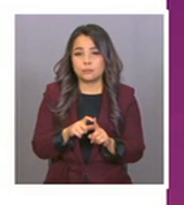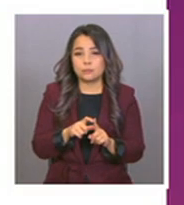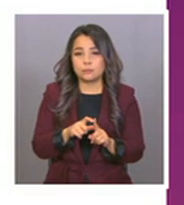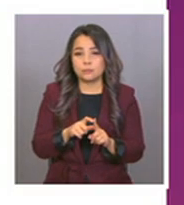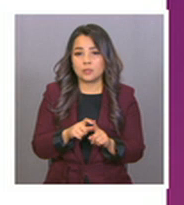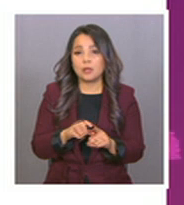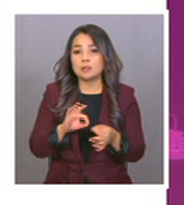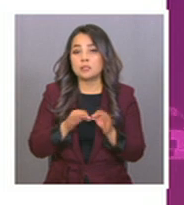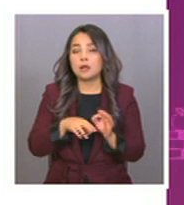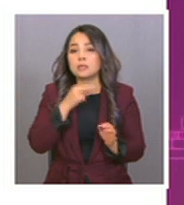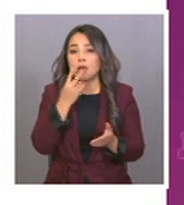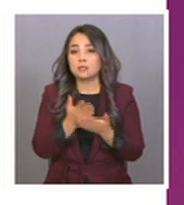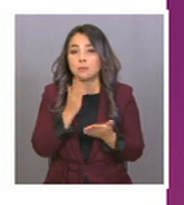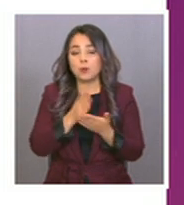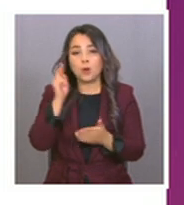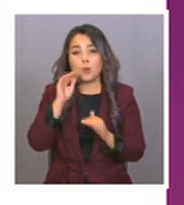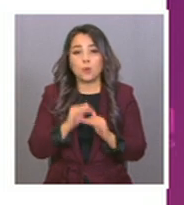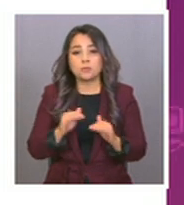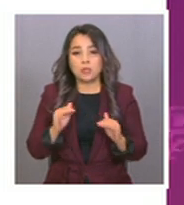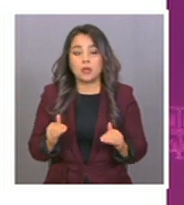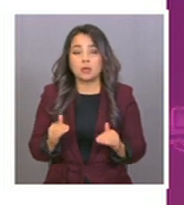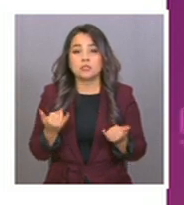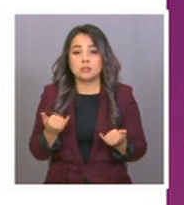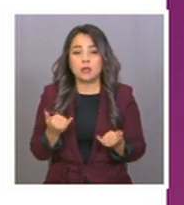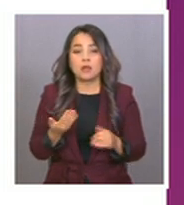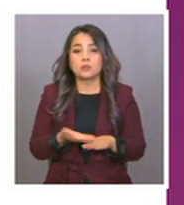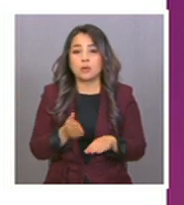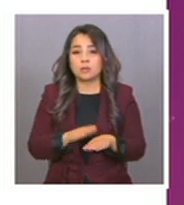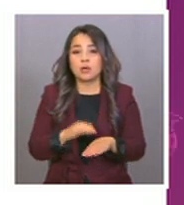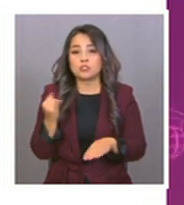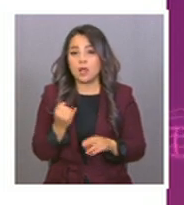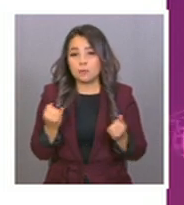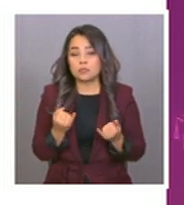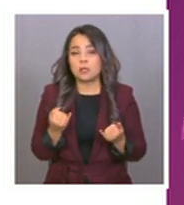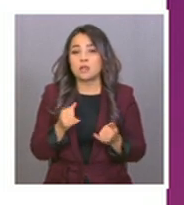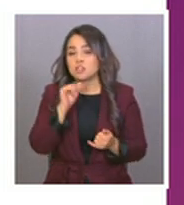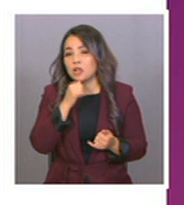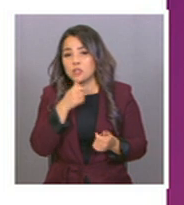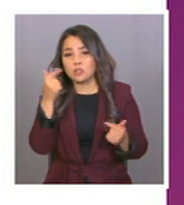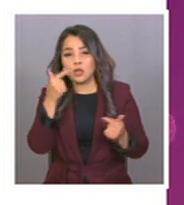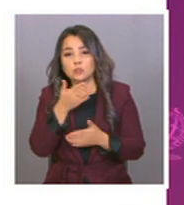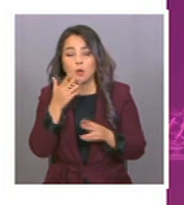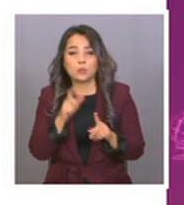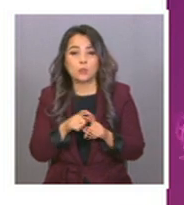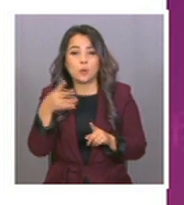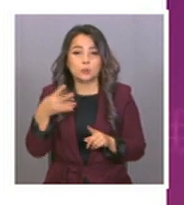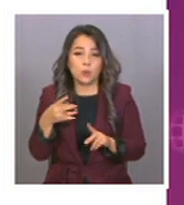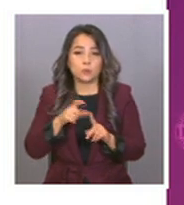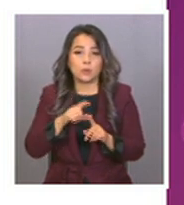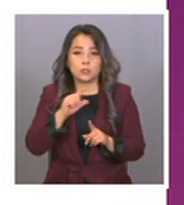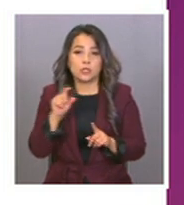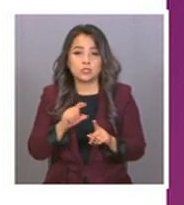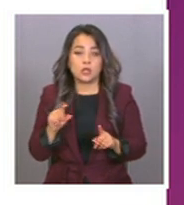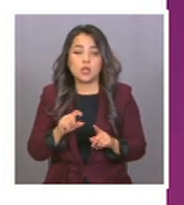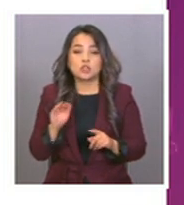Мән беріп қарасаңыздар, оқушылар, жаман, жайсыз, жалқау, жетесіз. Төрт жолдың барлығы да